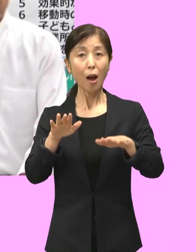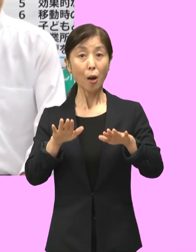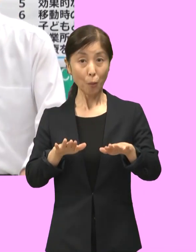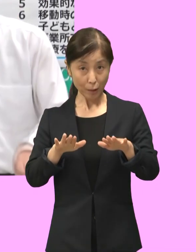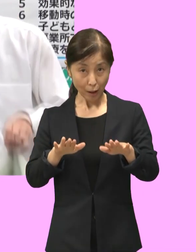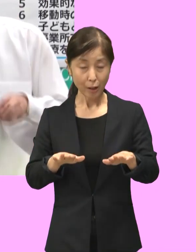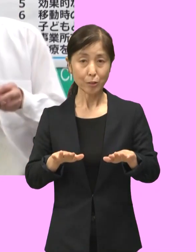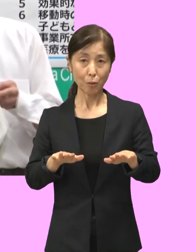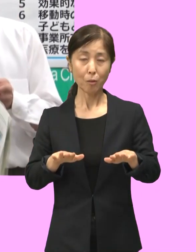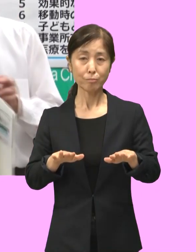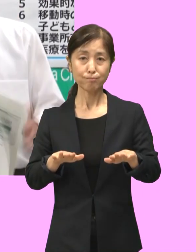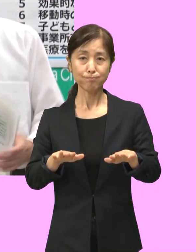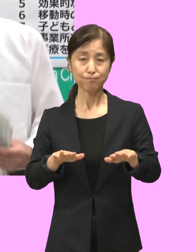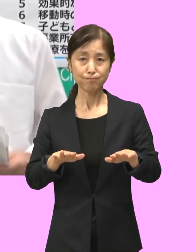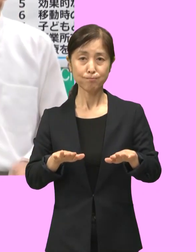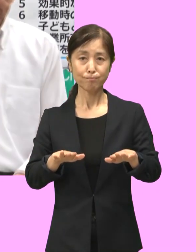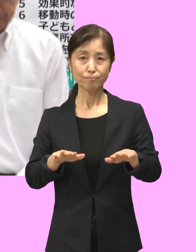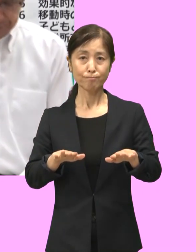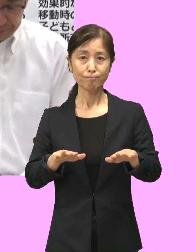の